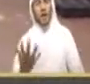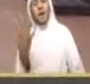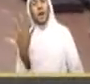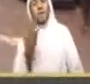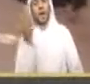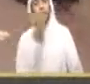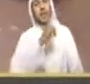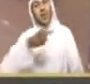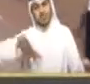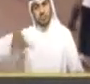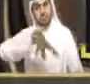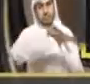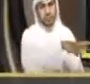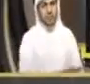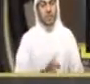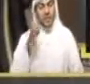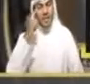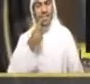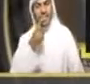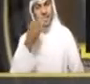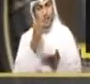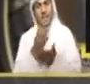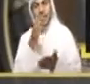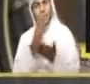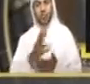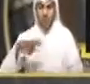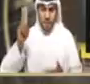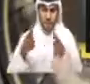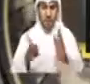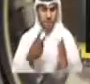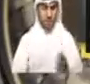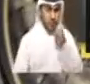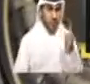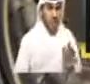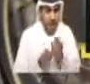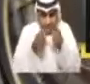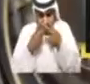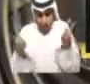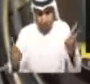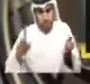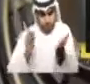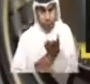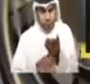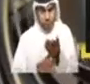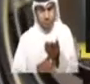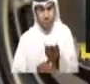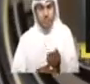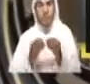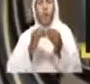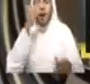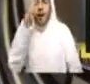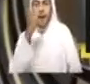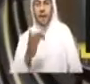خلال الفصل الدراسي الثاني. بدء الدراسة حسب ترتيبات وزارة التربية سيكون تباعا حسب المراحل